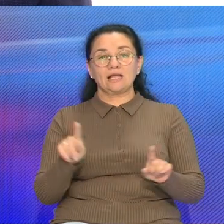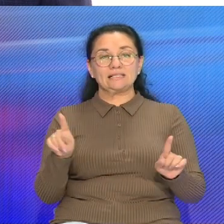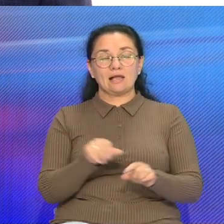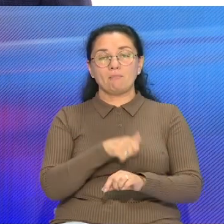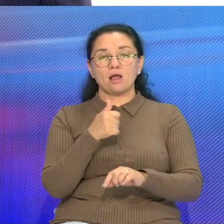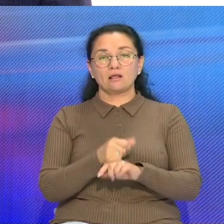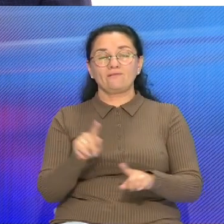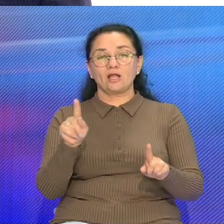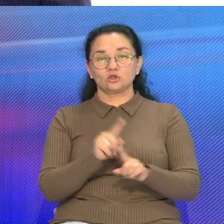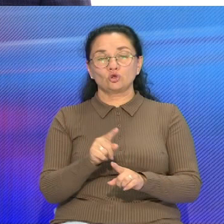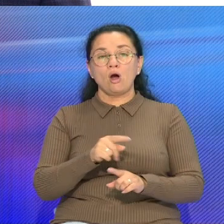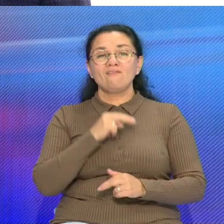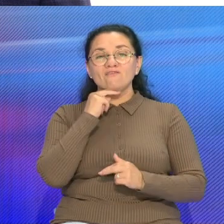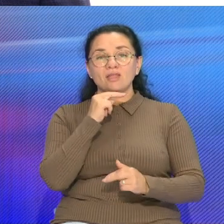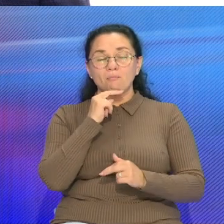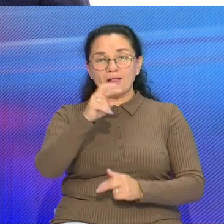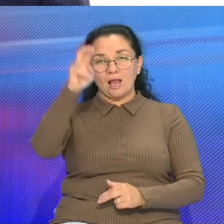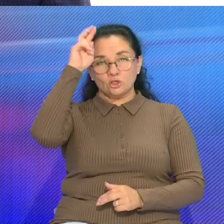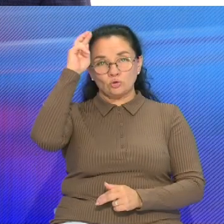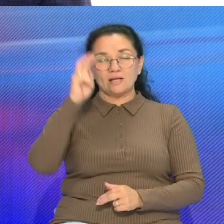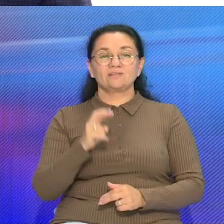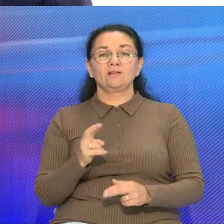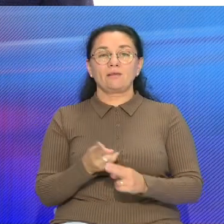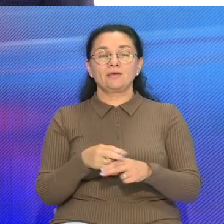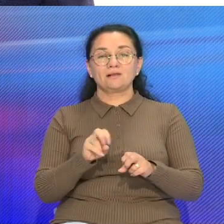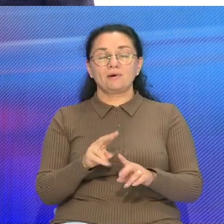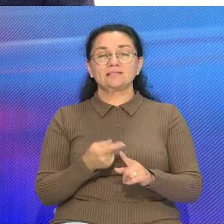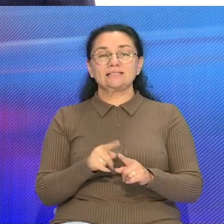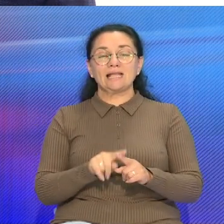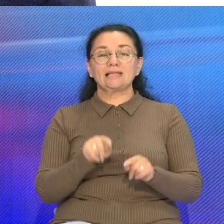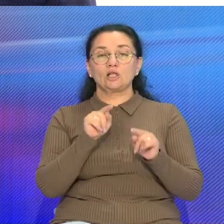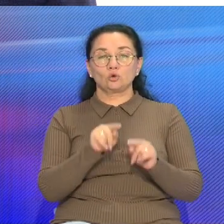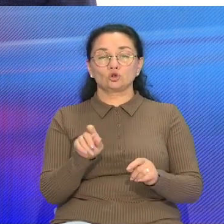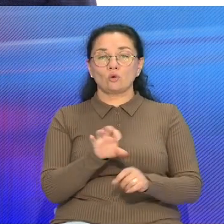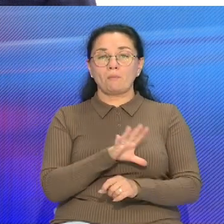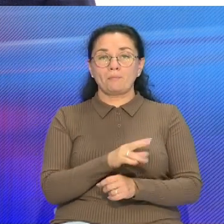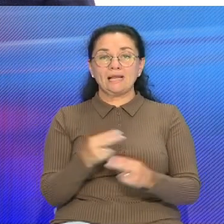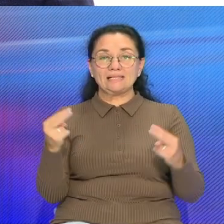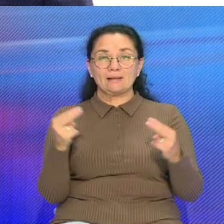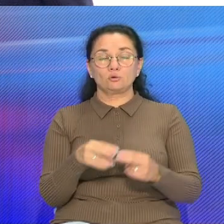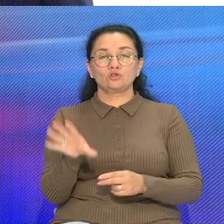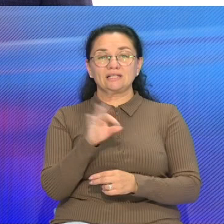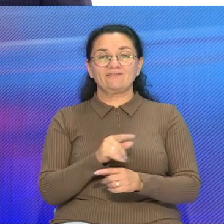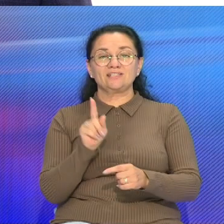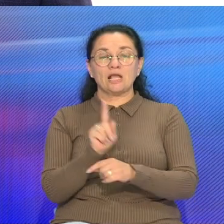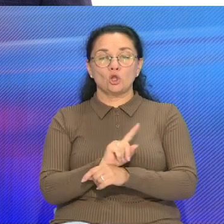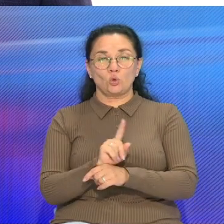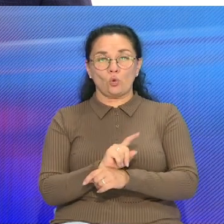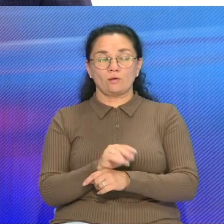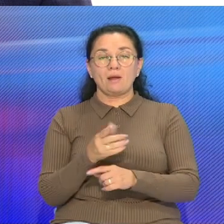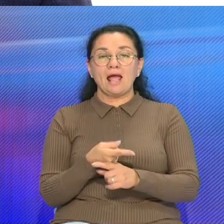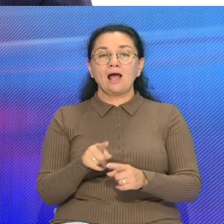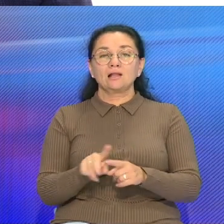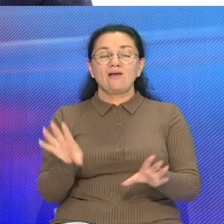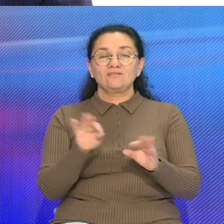Комитет государственного контроля, это на то, чтобы строго соблюдались те нормы, которые прописаны в законодательстве, а для всех абитуриентов